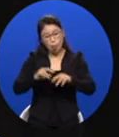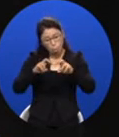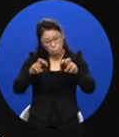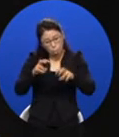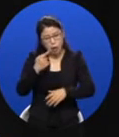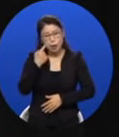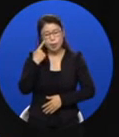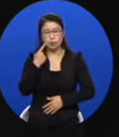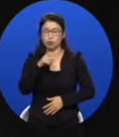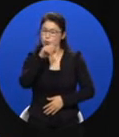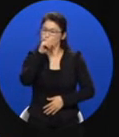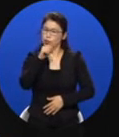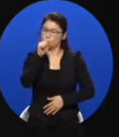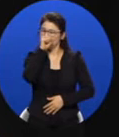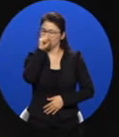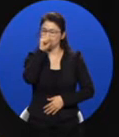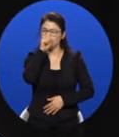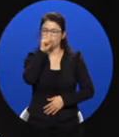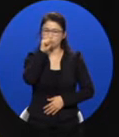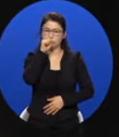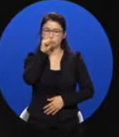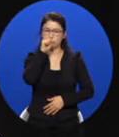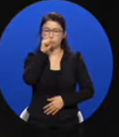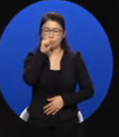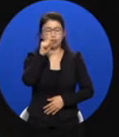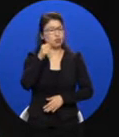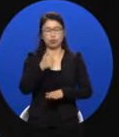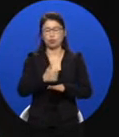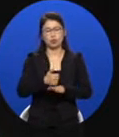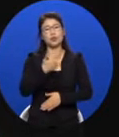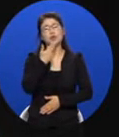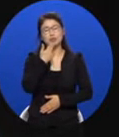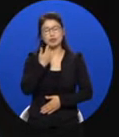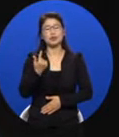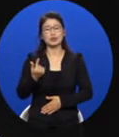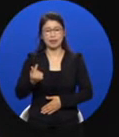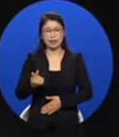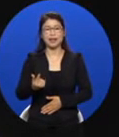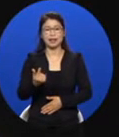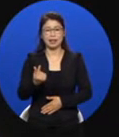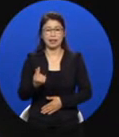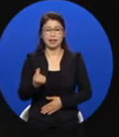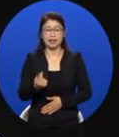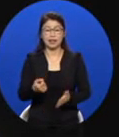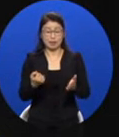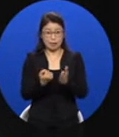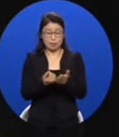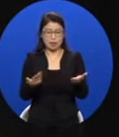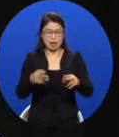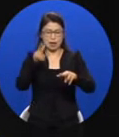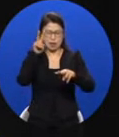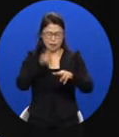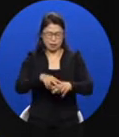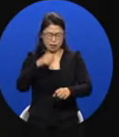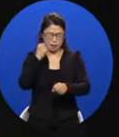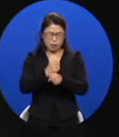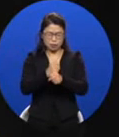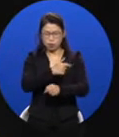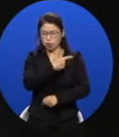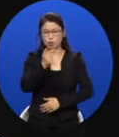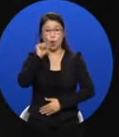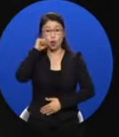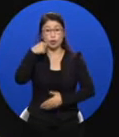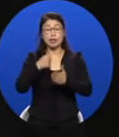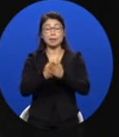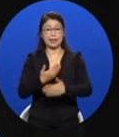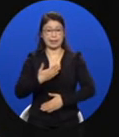그렇게 좋은 그러한 그 뉴스가 없는 것 같습니다. 일자리 창출 정말 어렵습니다. 그래서